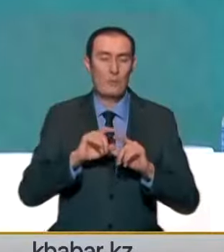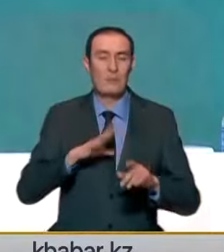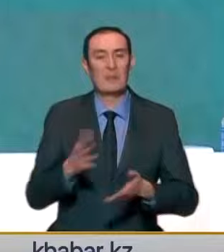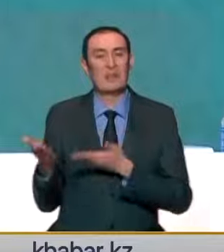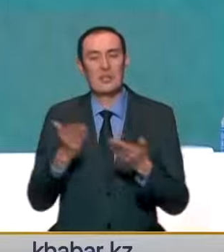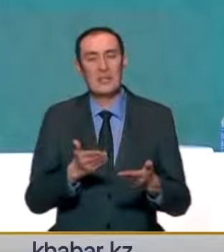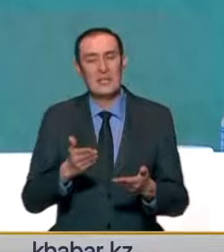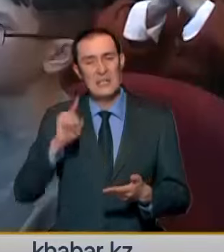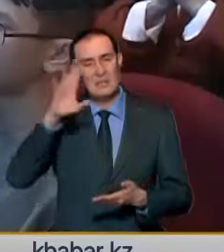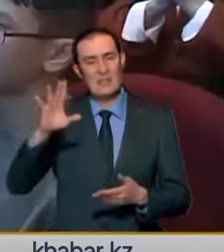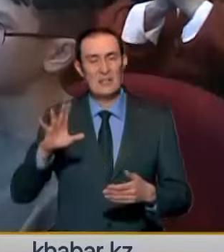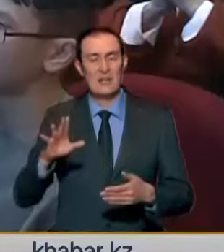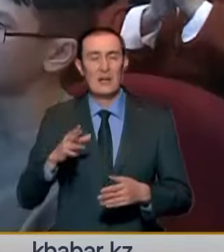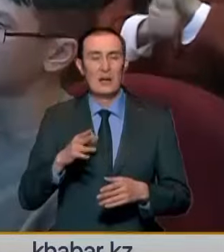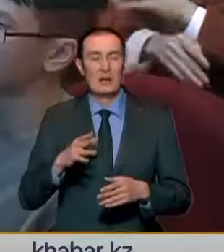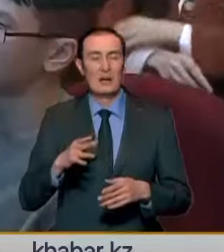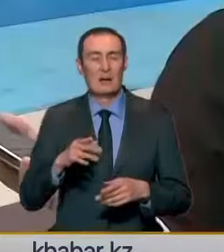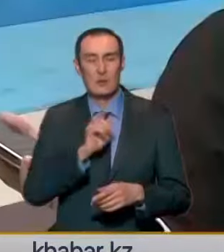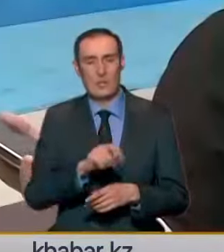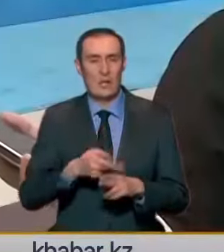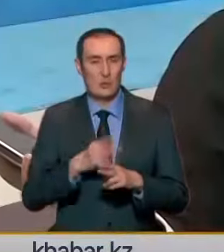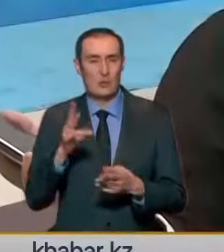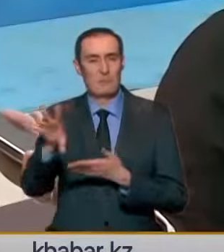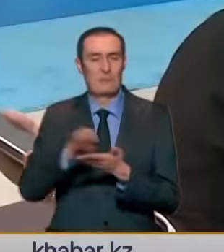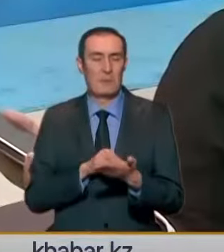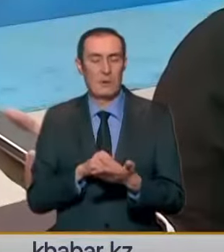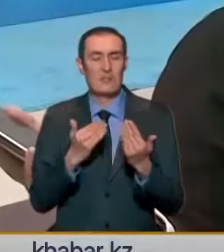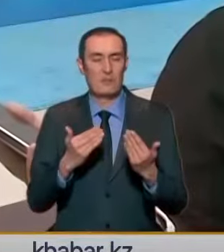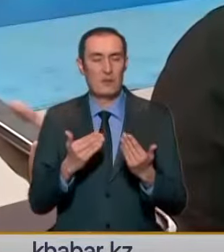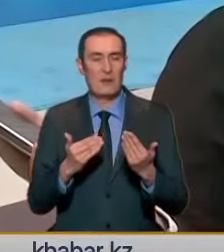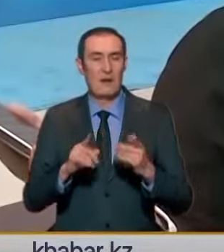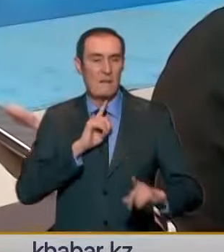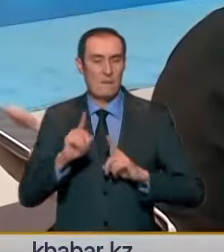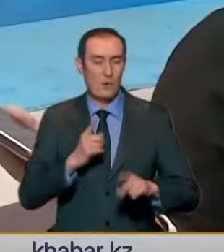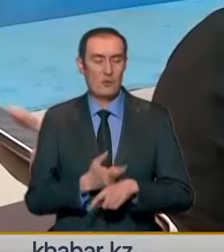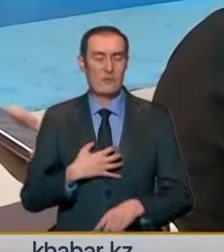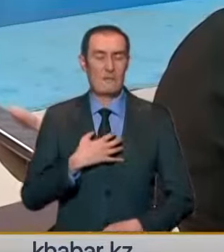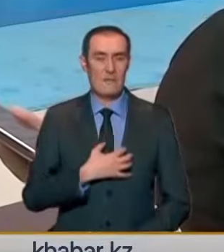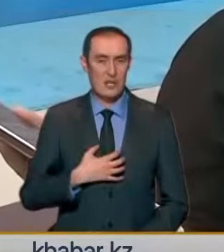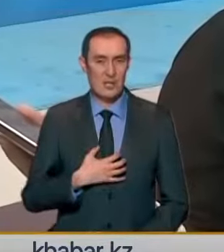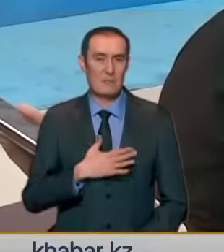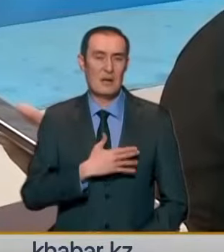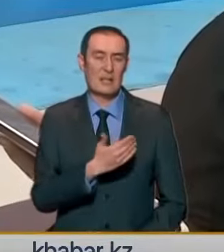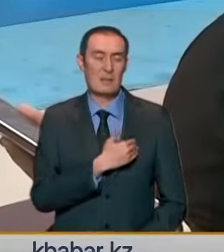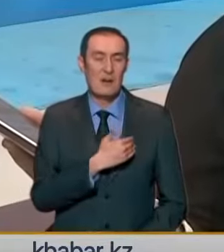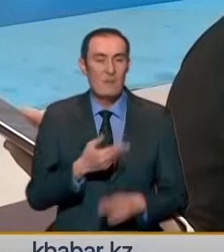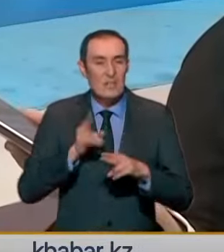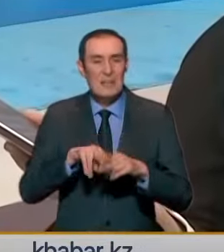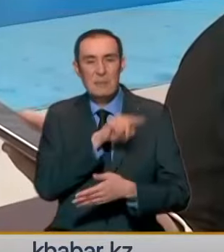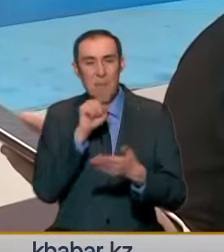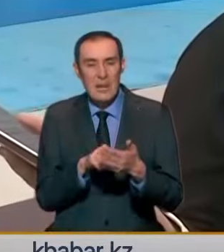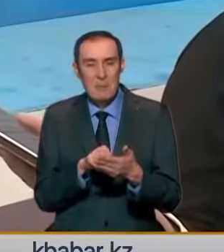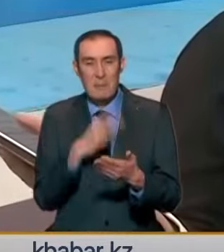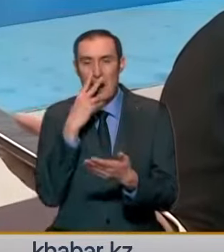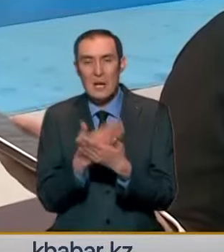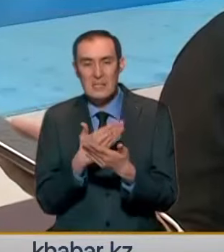пригласили известных земляков, с которых нужно брать пример. Сегодняшний форум имеет знаковое событие, так как мы хотим вскрыть эти проблемы,